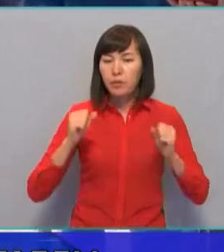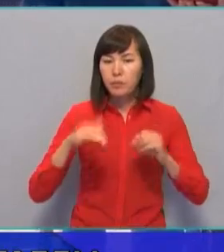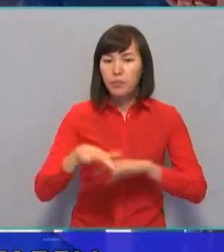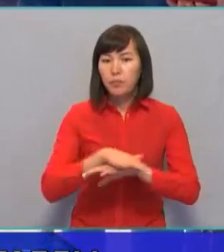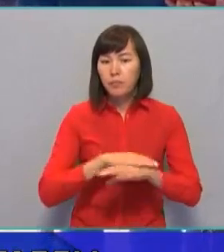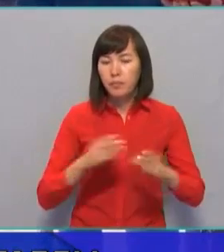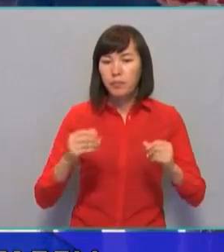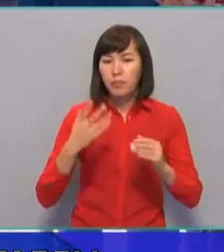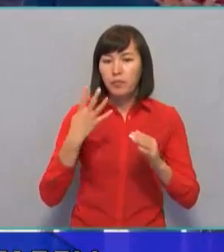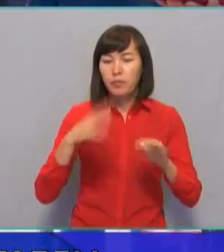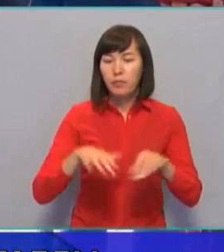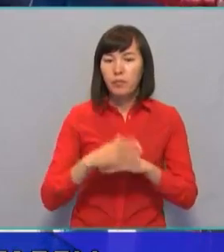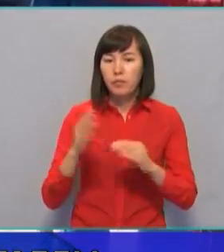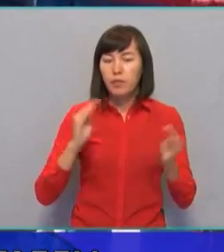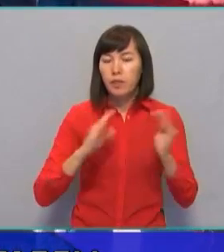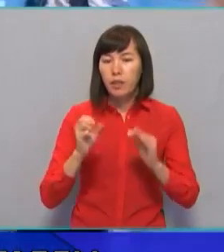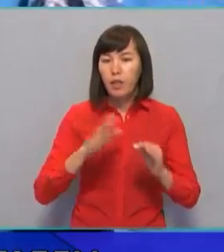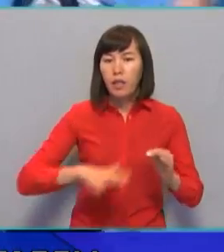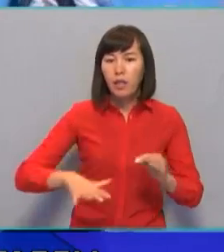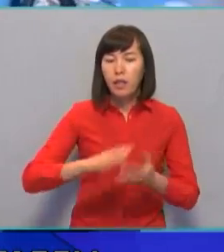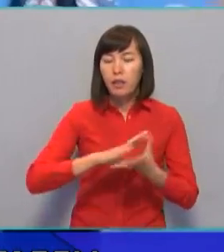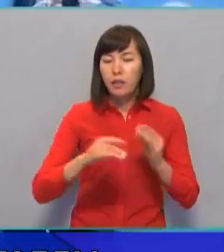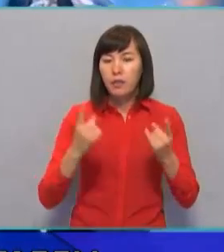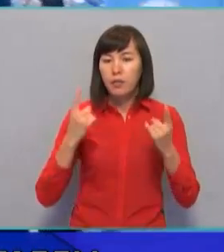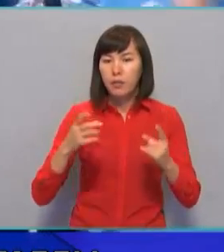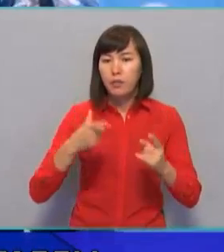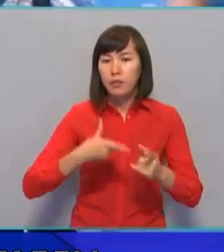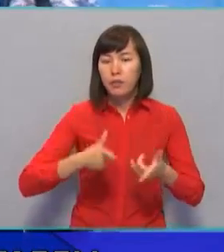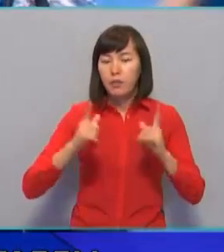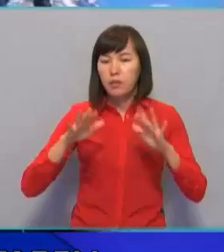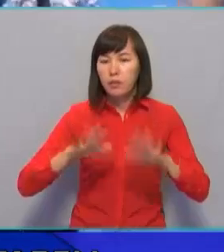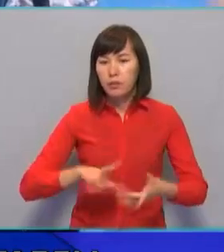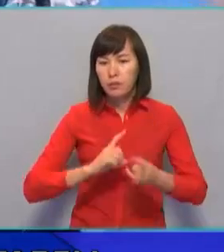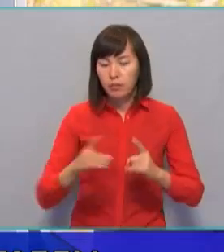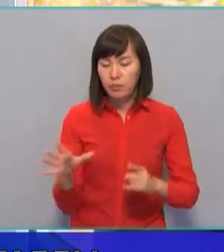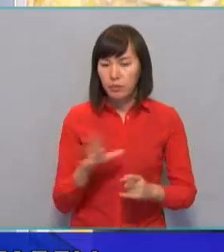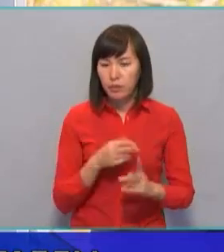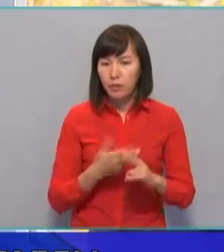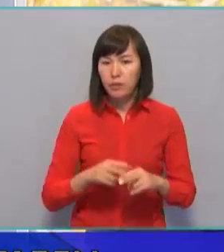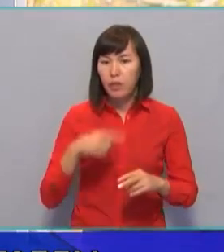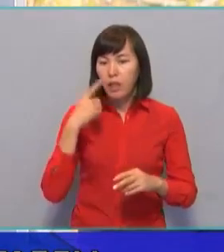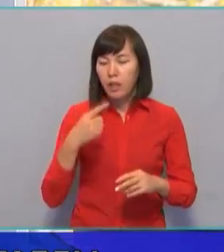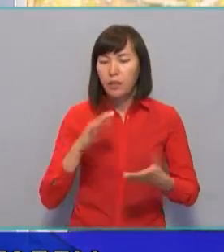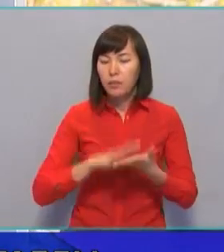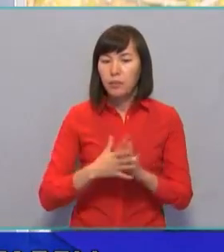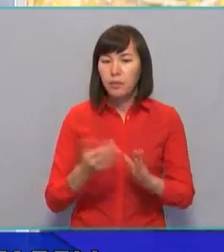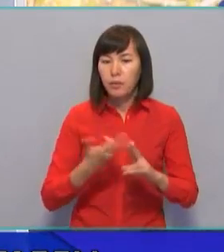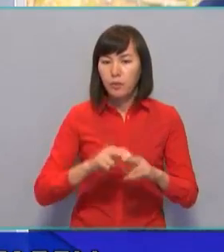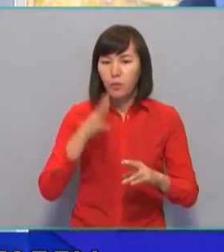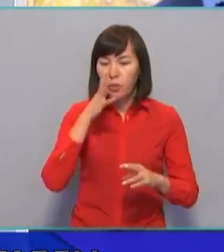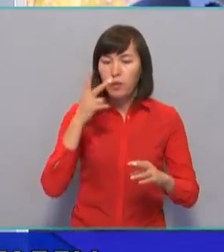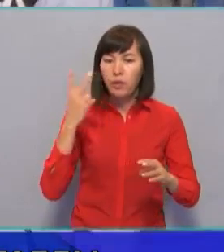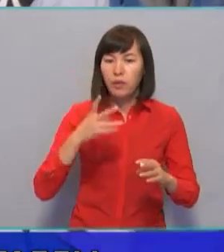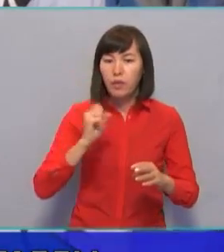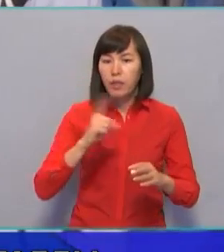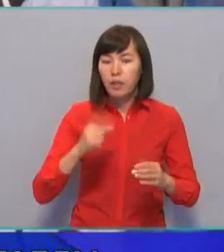кешені қосымша 4 жаңа нысанмен толығып, Азия бойынша ең ірі стенд ату алаңына айналып отыр. Олай деп айтатын себебіміз биылдыққа 2-ші